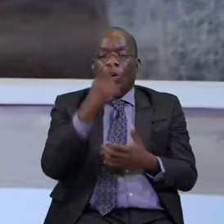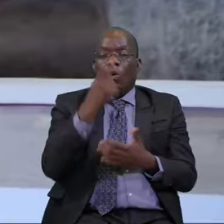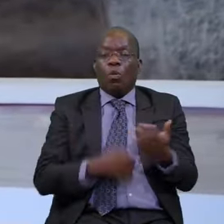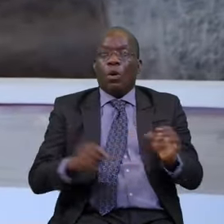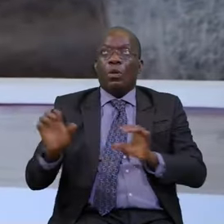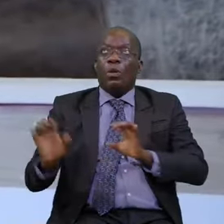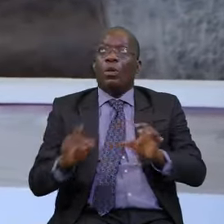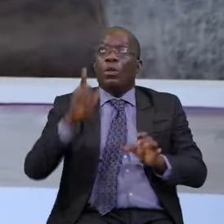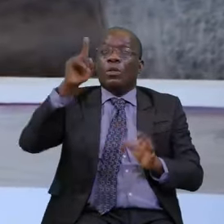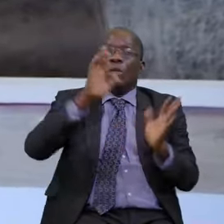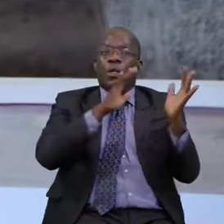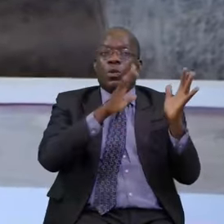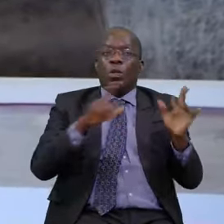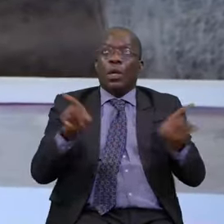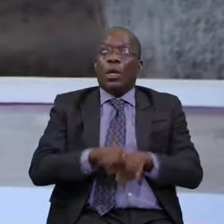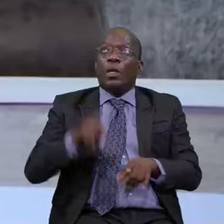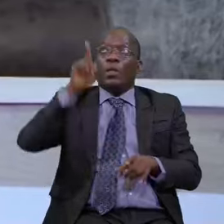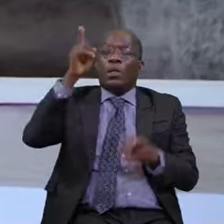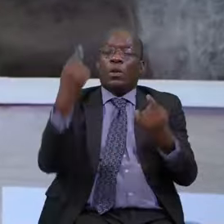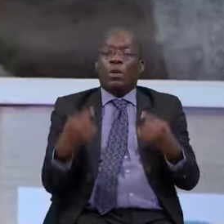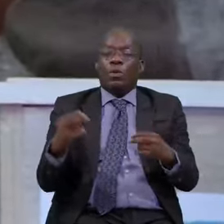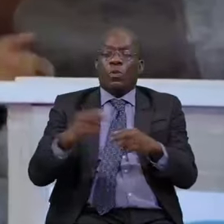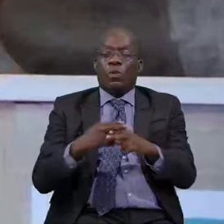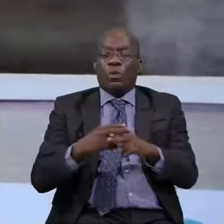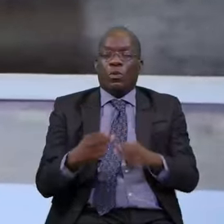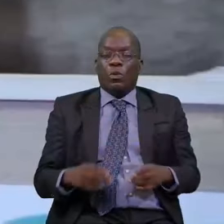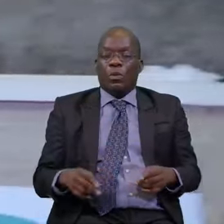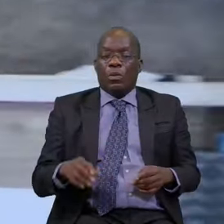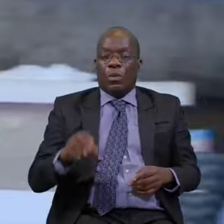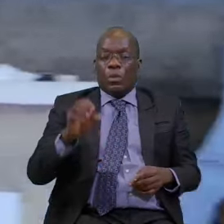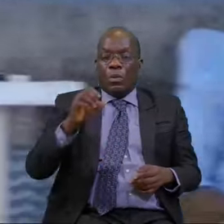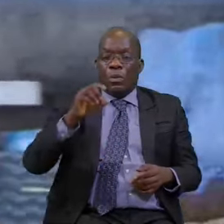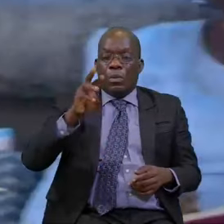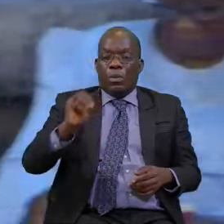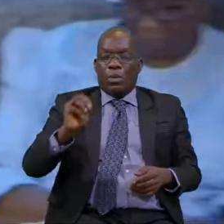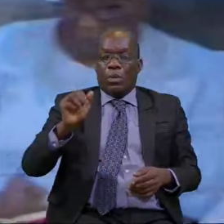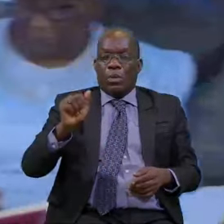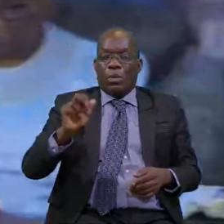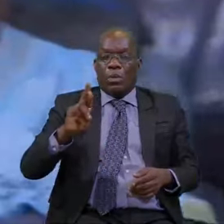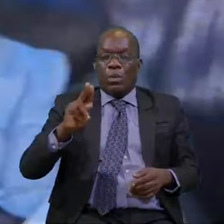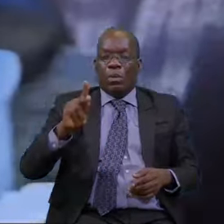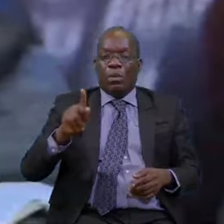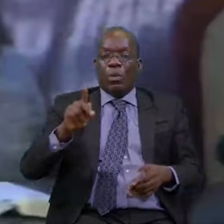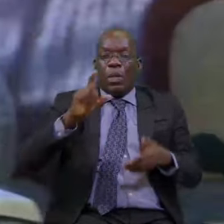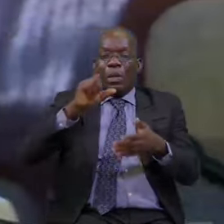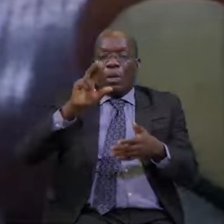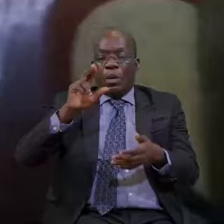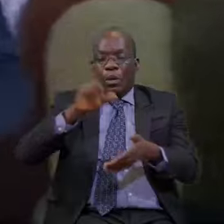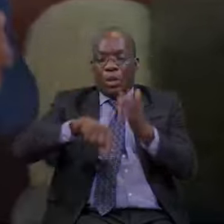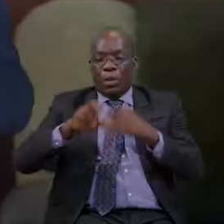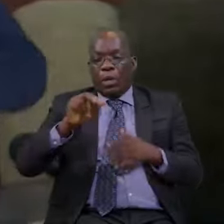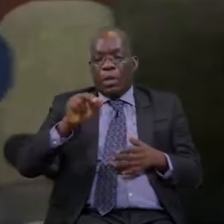Qu'est-ce qu'il espère comme il viendra bientôt? Marc 13, verset 33.